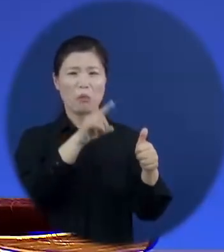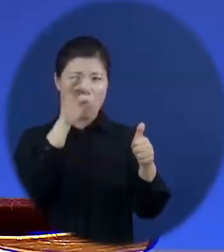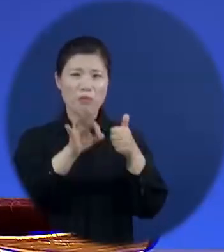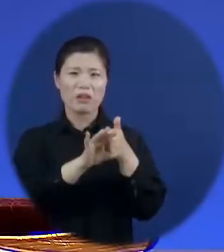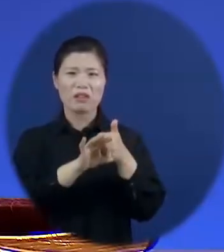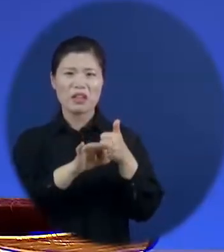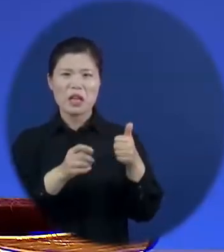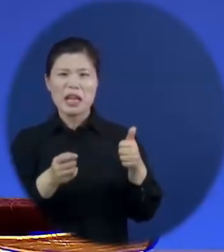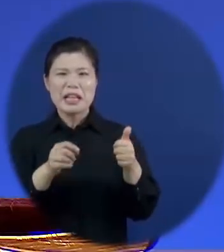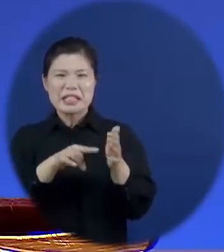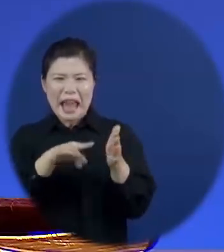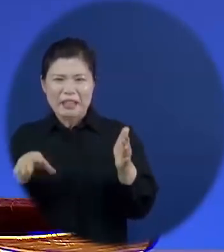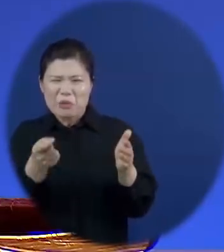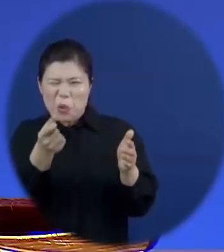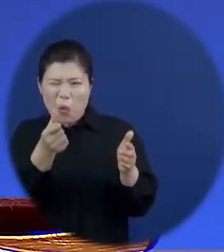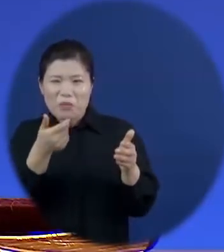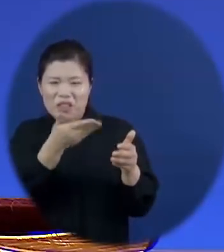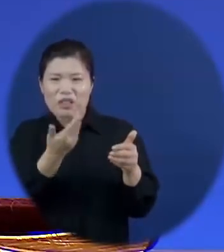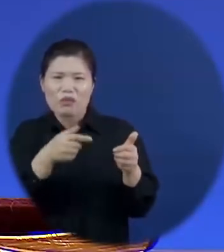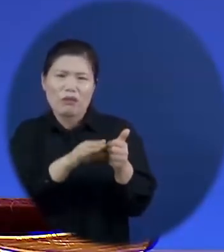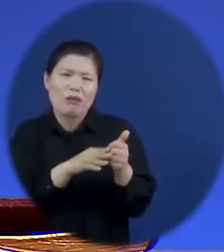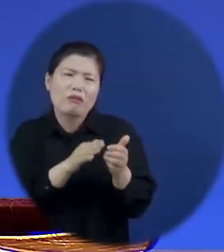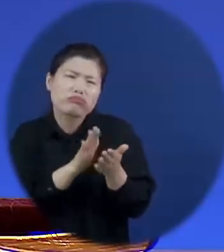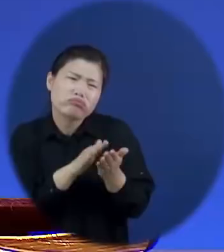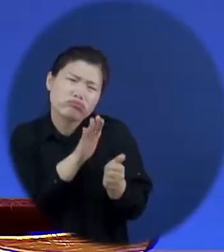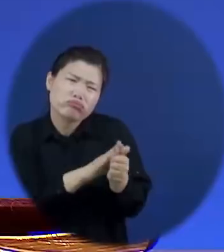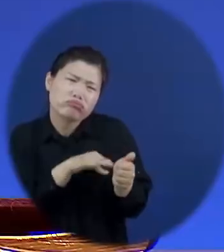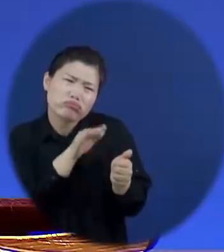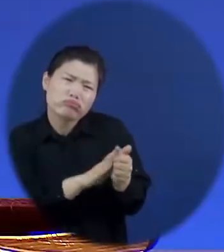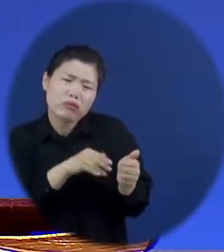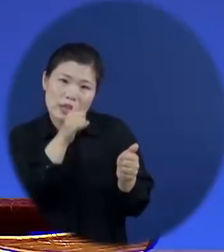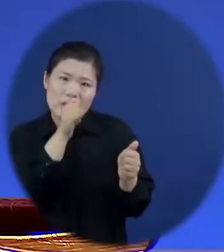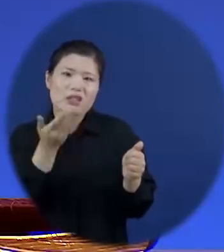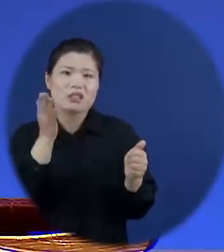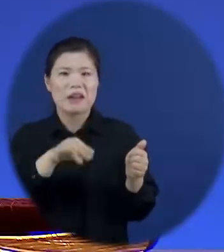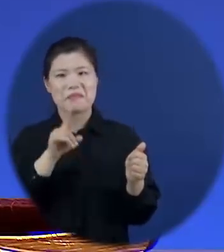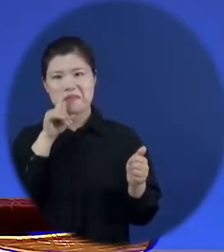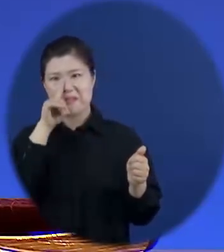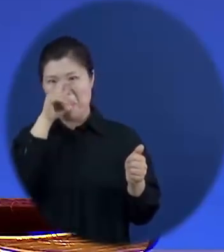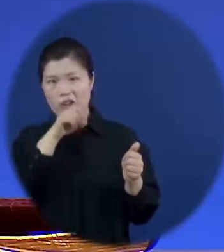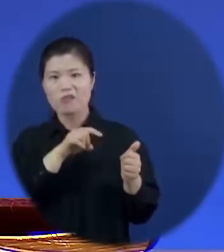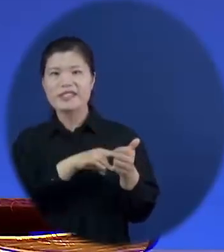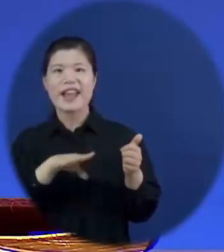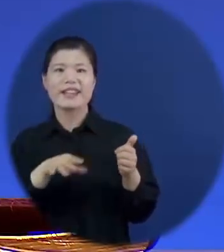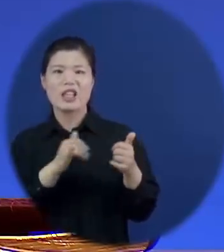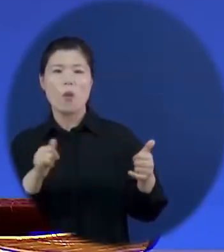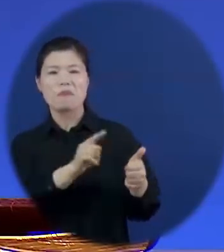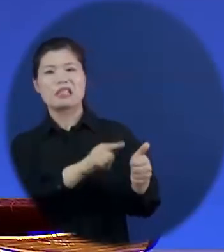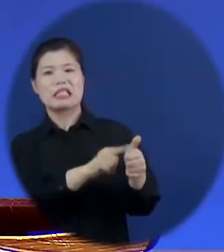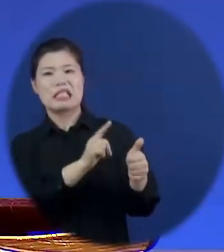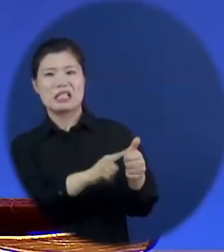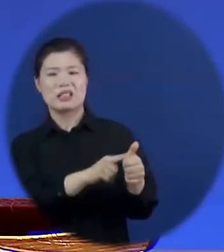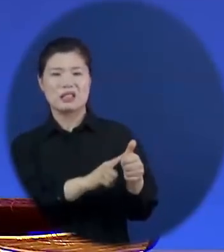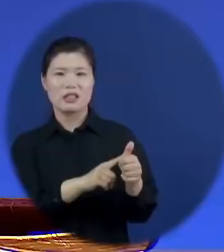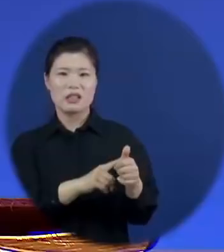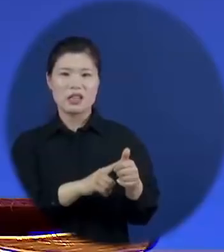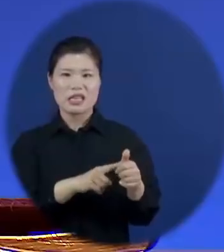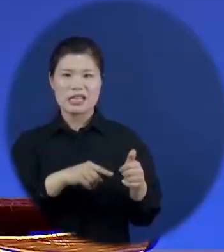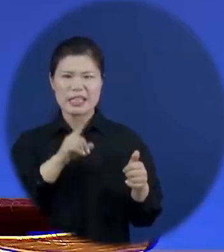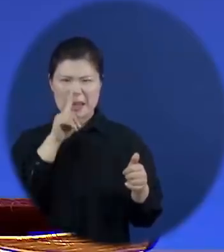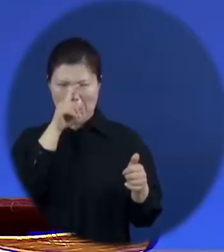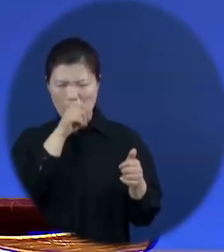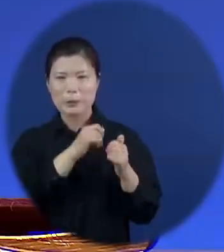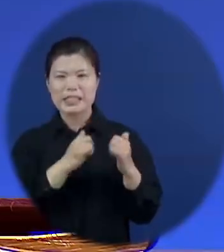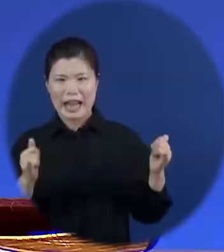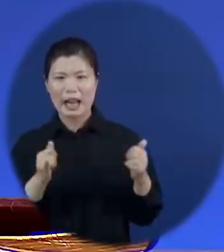위해 굽신거렸을 것입니다. 그러나 실제로는 더러운 세리놈, 민족의 바적자